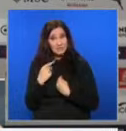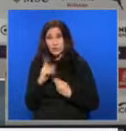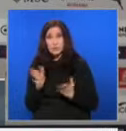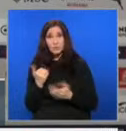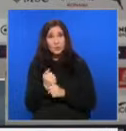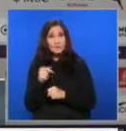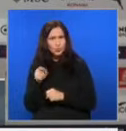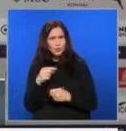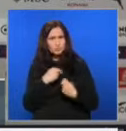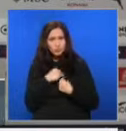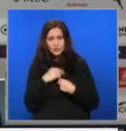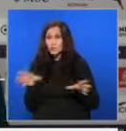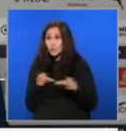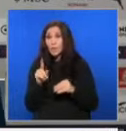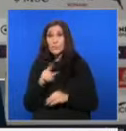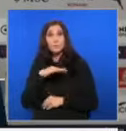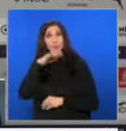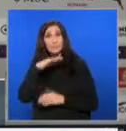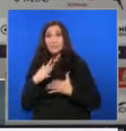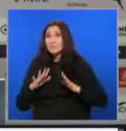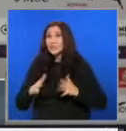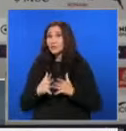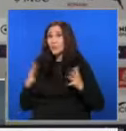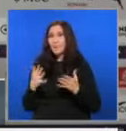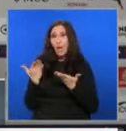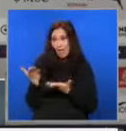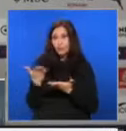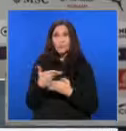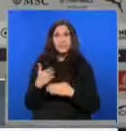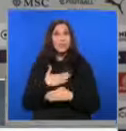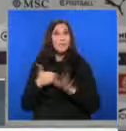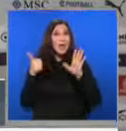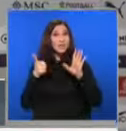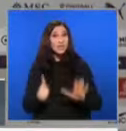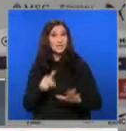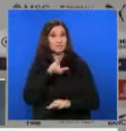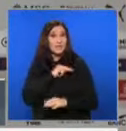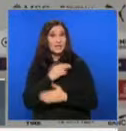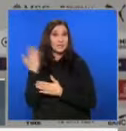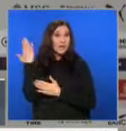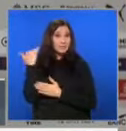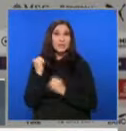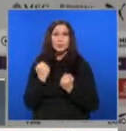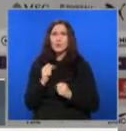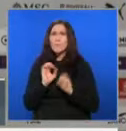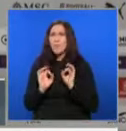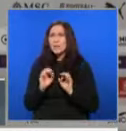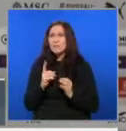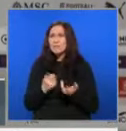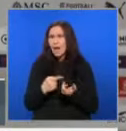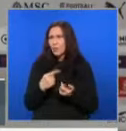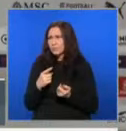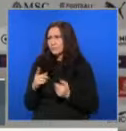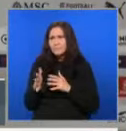тук, но чувствах, че заедно можем да постигнем нещо голямо. И ето, вече имаме 6 трофея зад гърба си. В трудните ни моменти някои хора